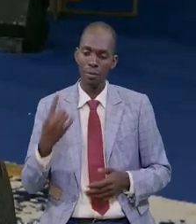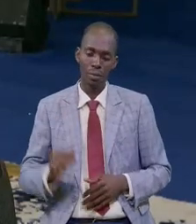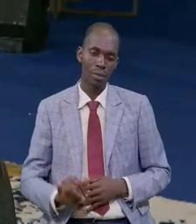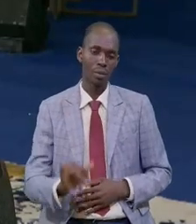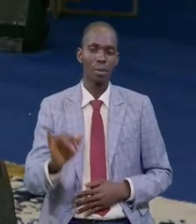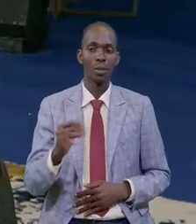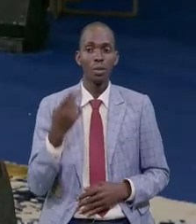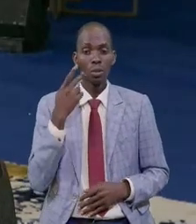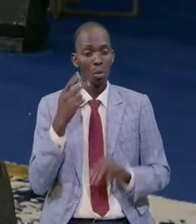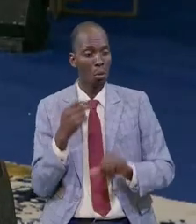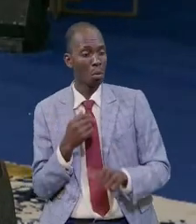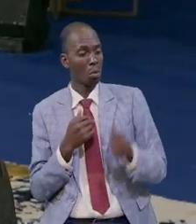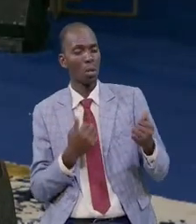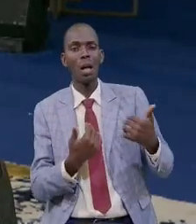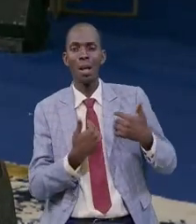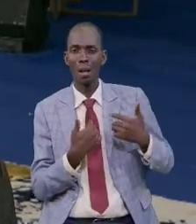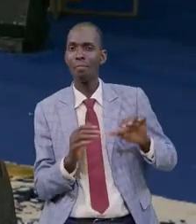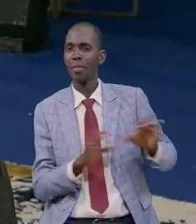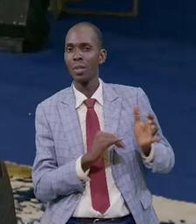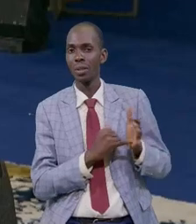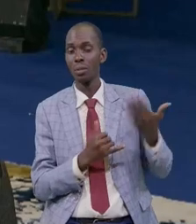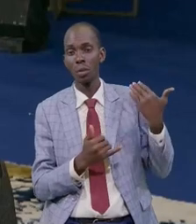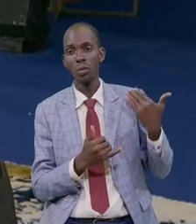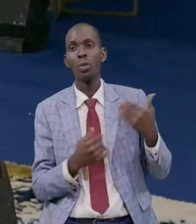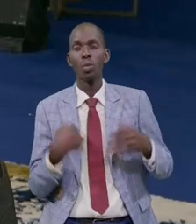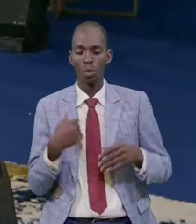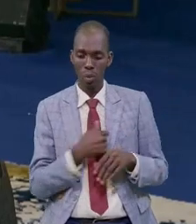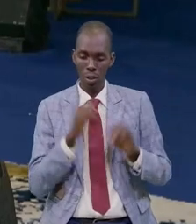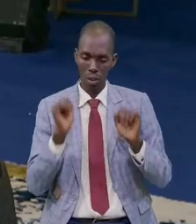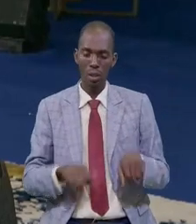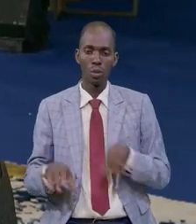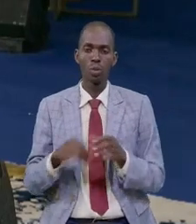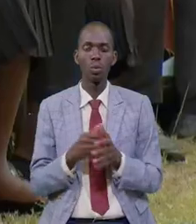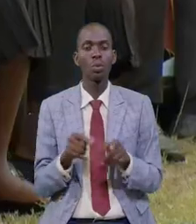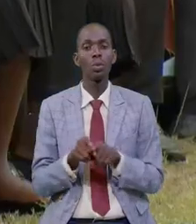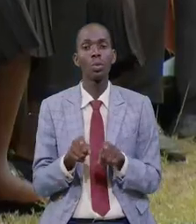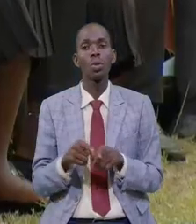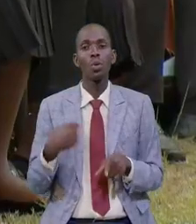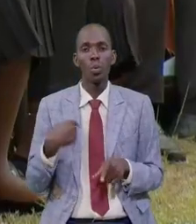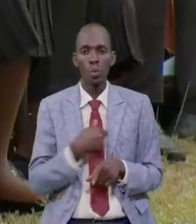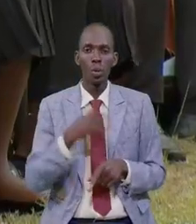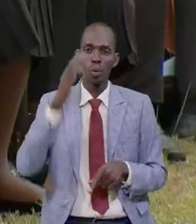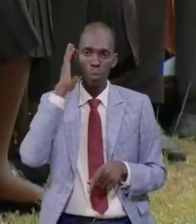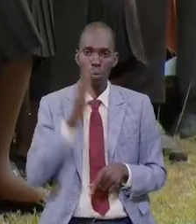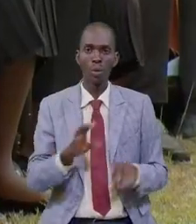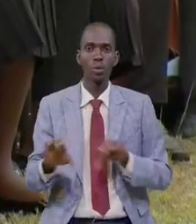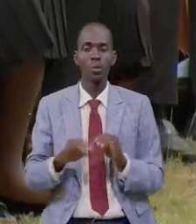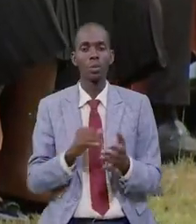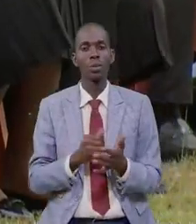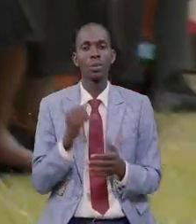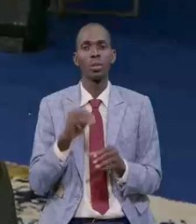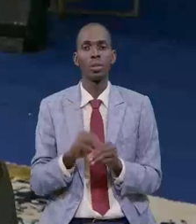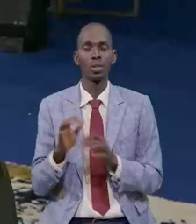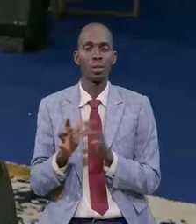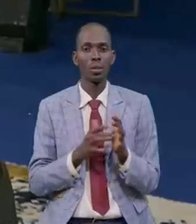fort les autres l'ont fait nous pouvons le faire et nous le ferons par